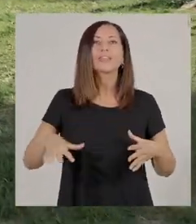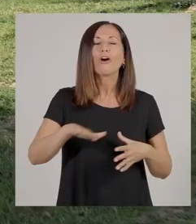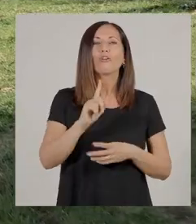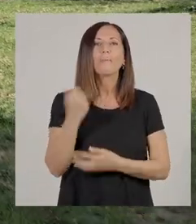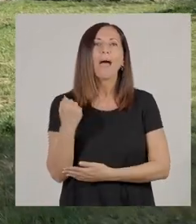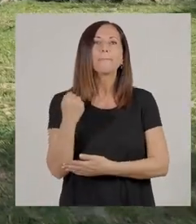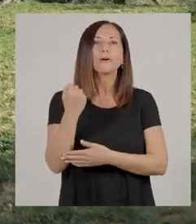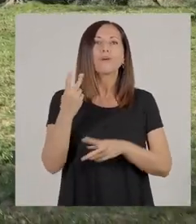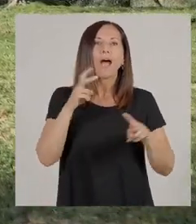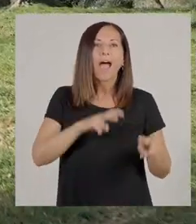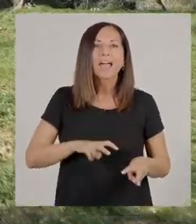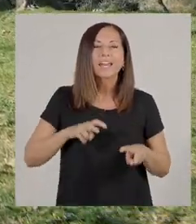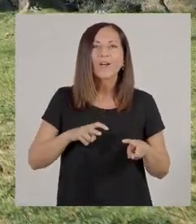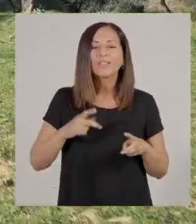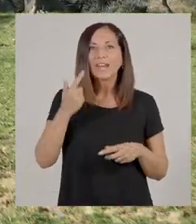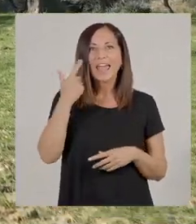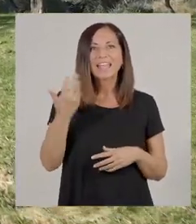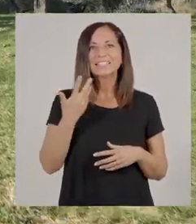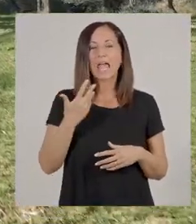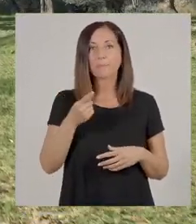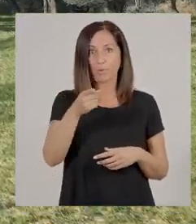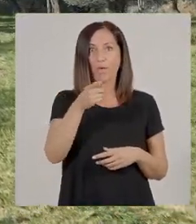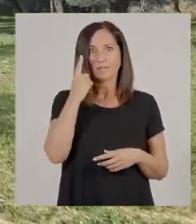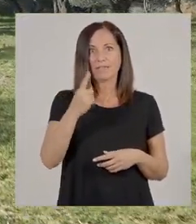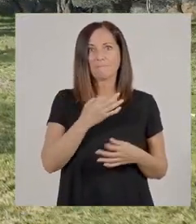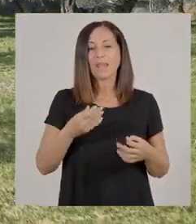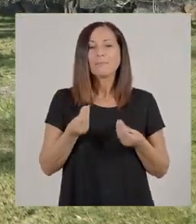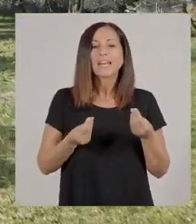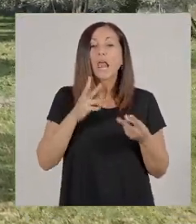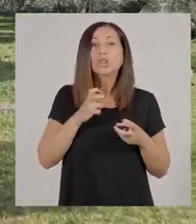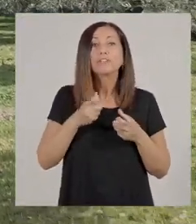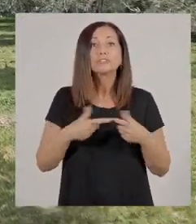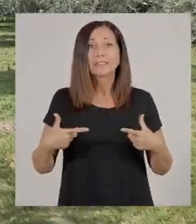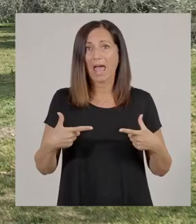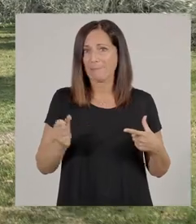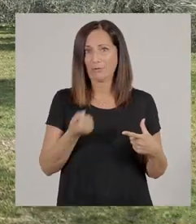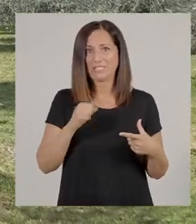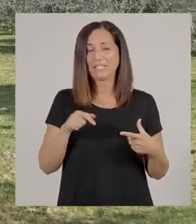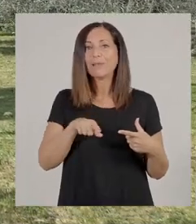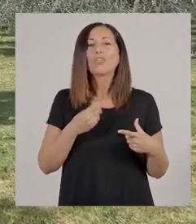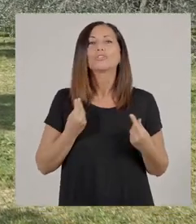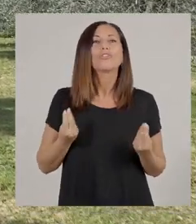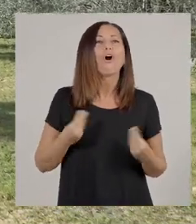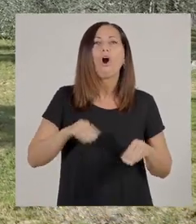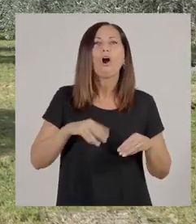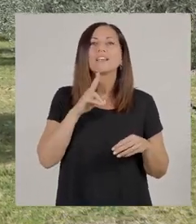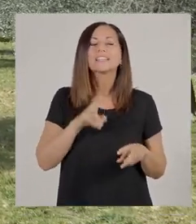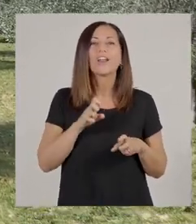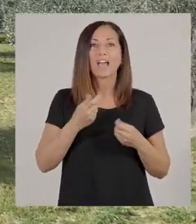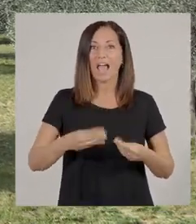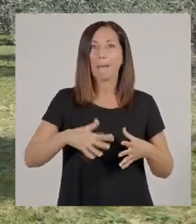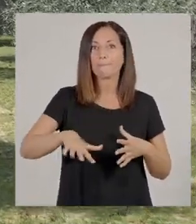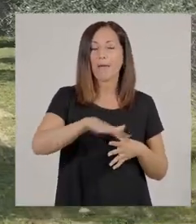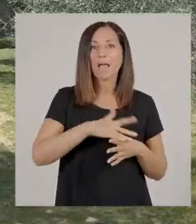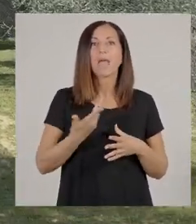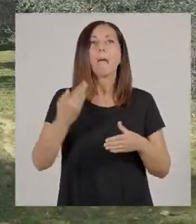si appoggiavano all'agricoltura, perché non è che si trovano in città i minerali, si trovano in mezzo alla campagna, quindi dove c'erano